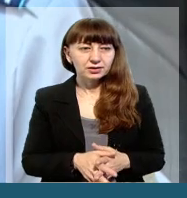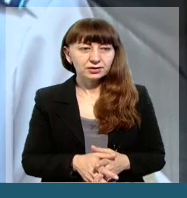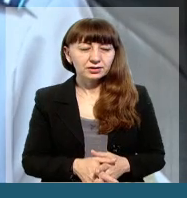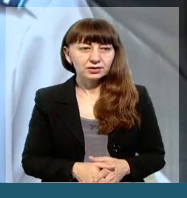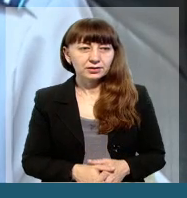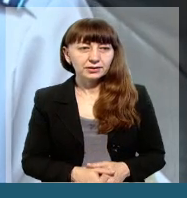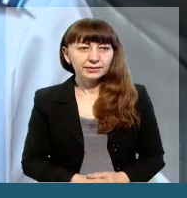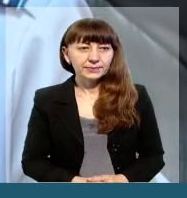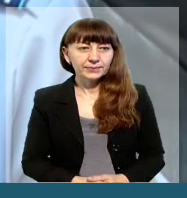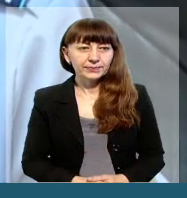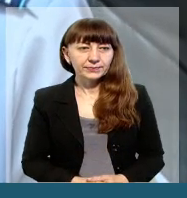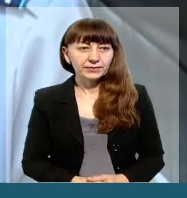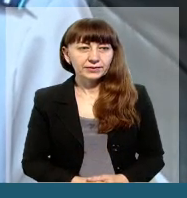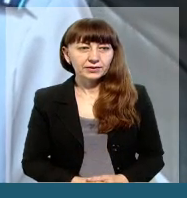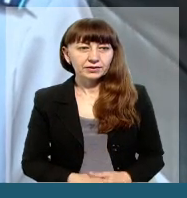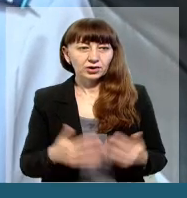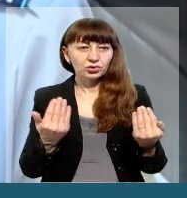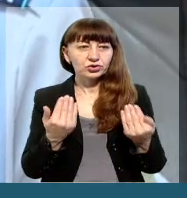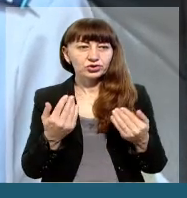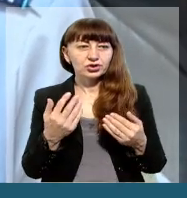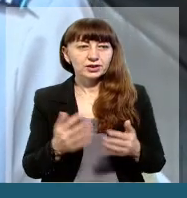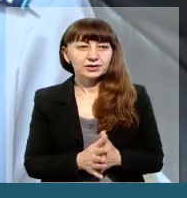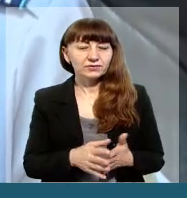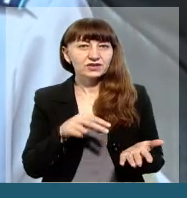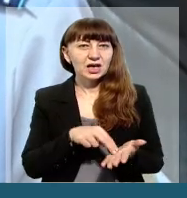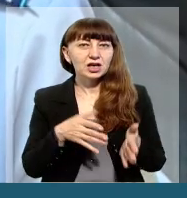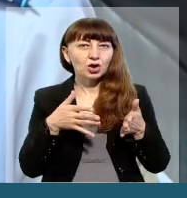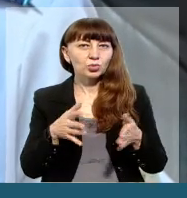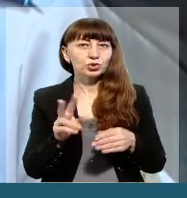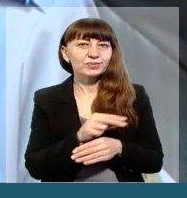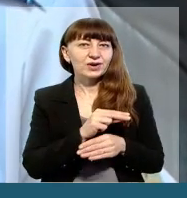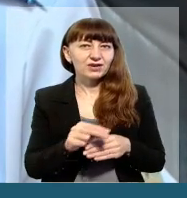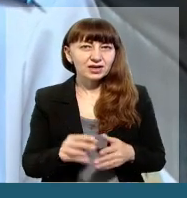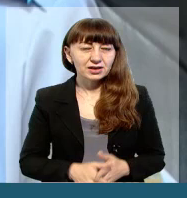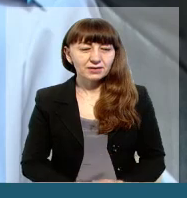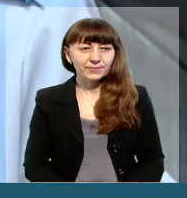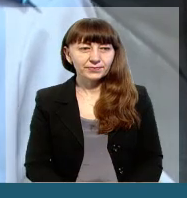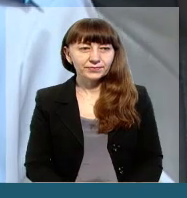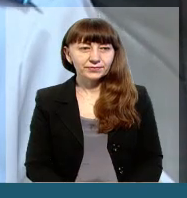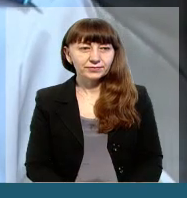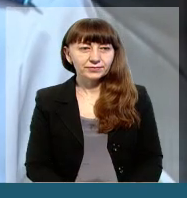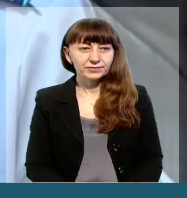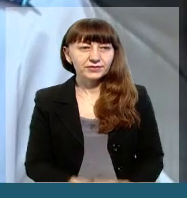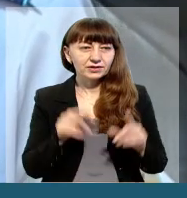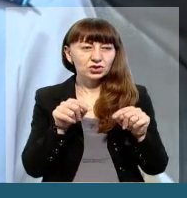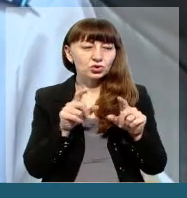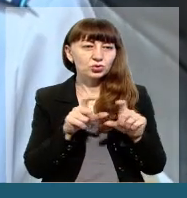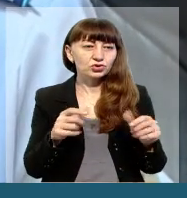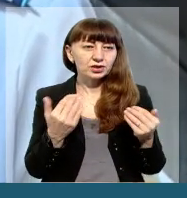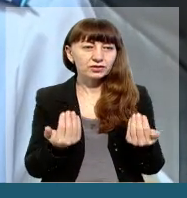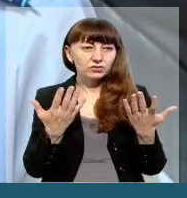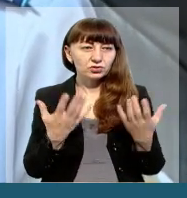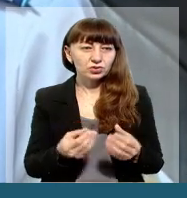как говорится, доказали свое исправление, стали на путь исправления. В нашем учреждении на сегодняшний